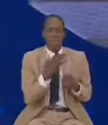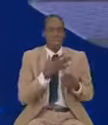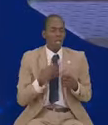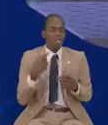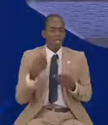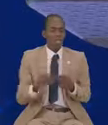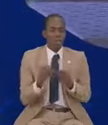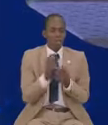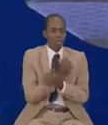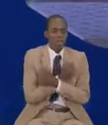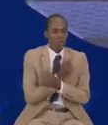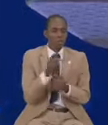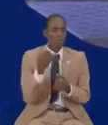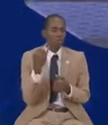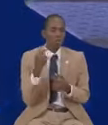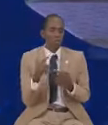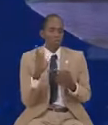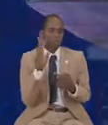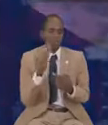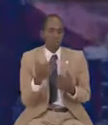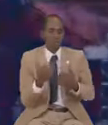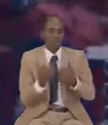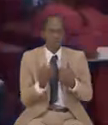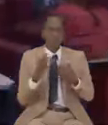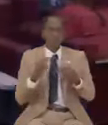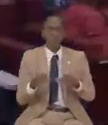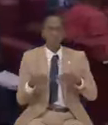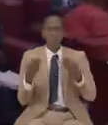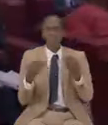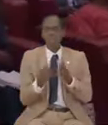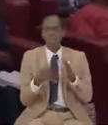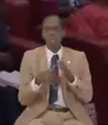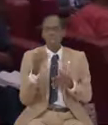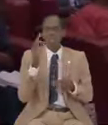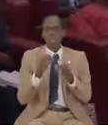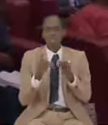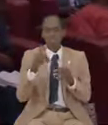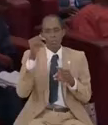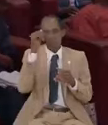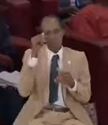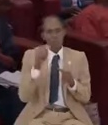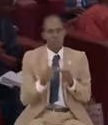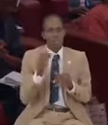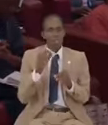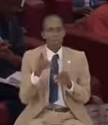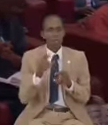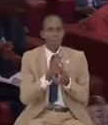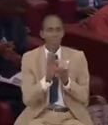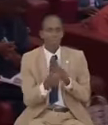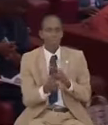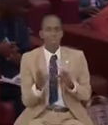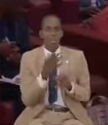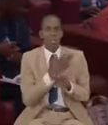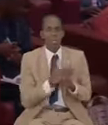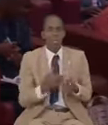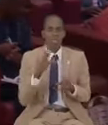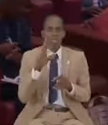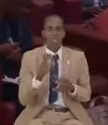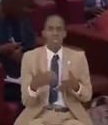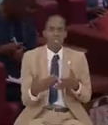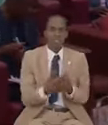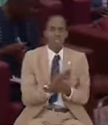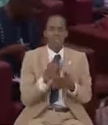la fidélité que tu dois avoir tu n'as tu n'avais pas cela si tu peux te rappeler tout et tu te repends et tu renouvelles